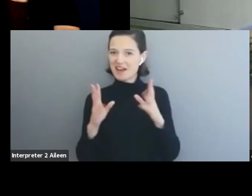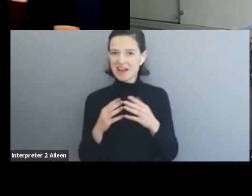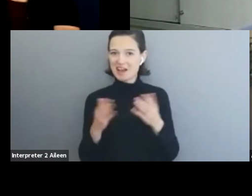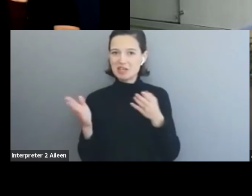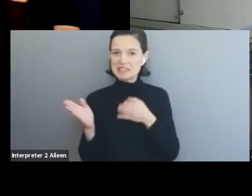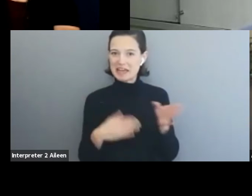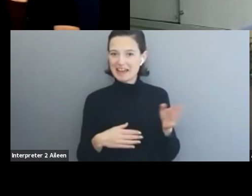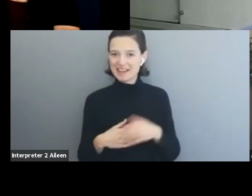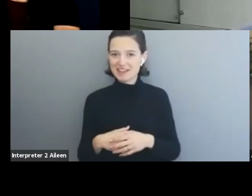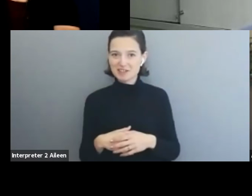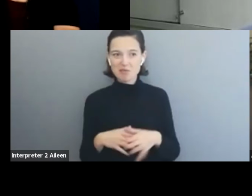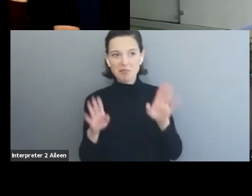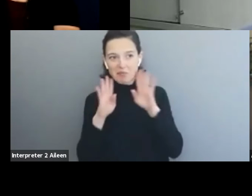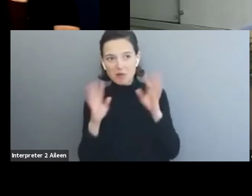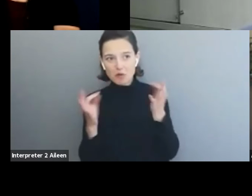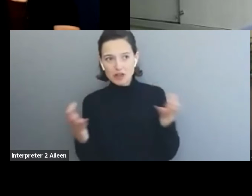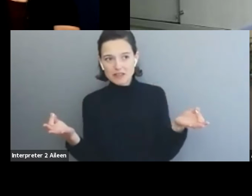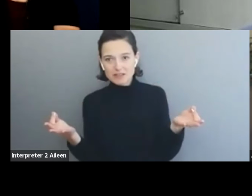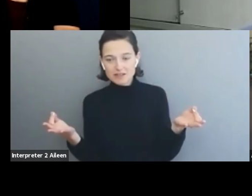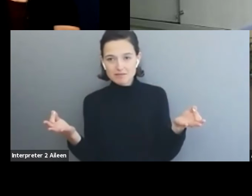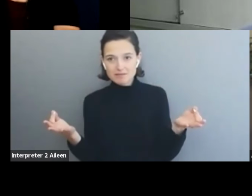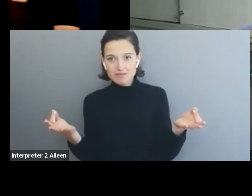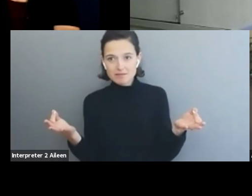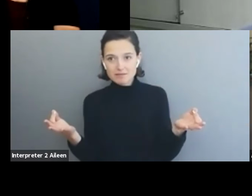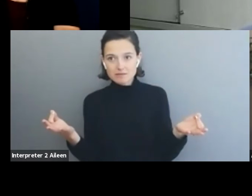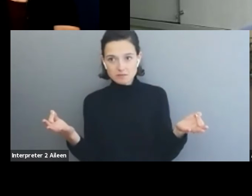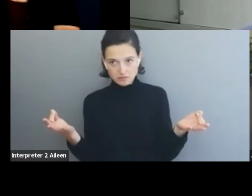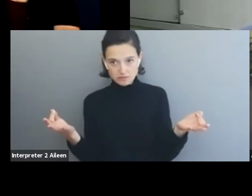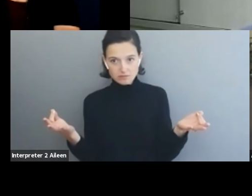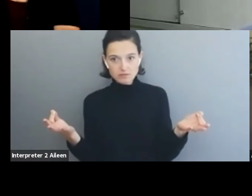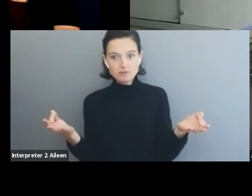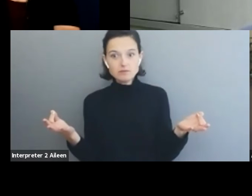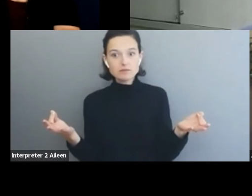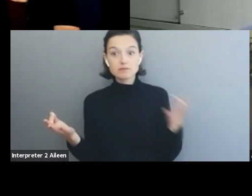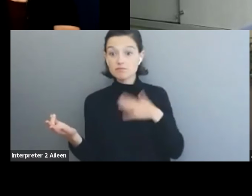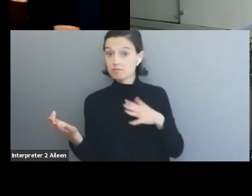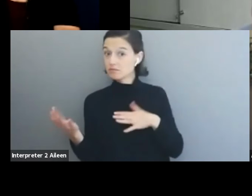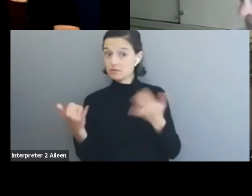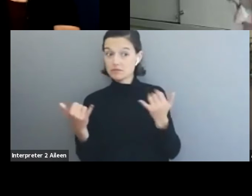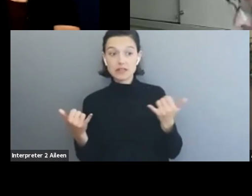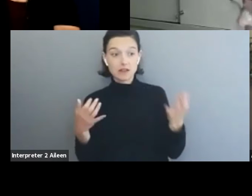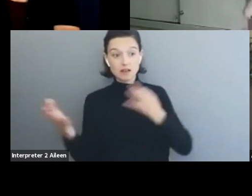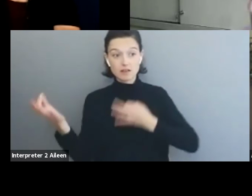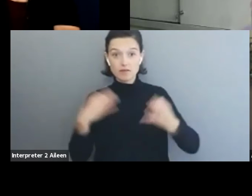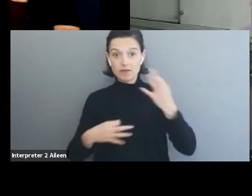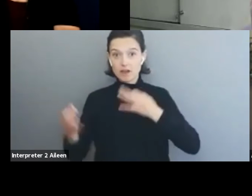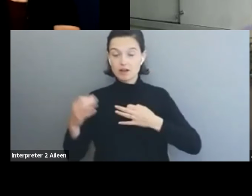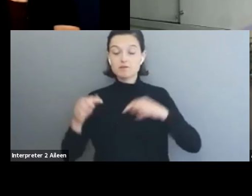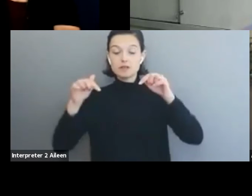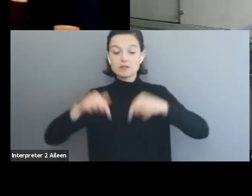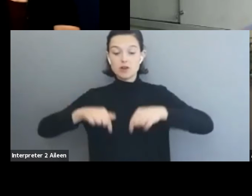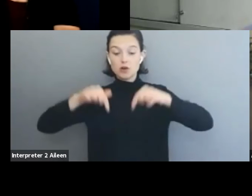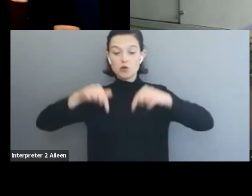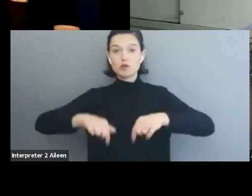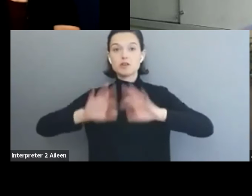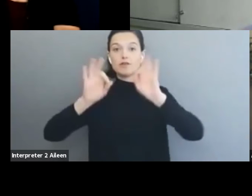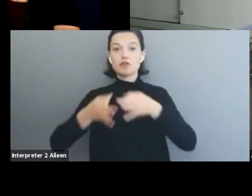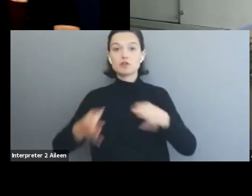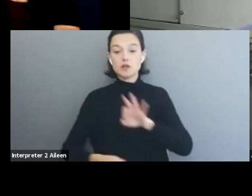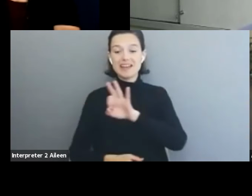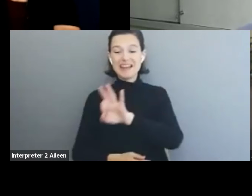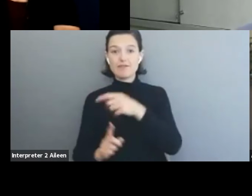Wir hören nichts. Sie können Ihre Fragen stellen, unten über die Funktion F und A, Fragen